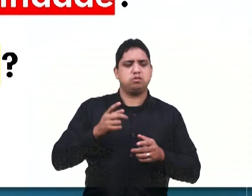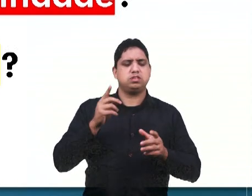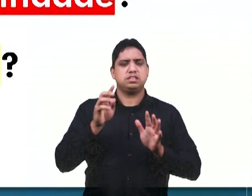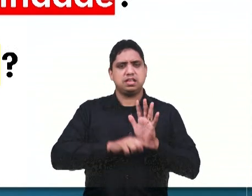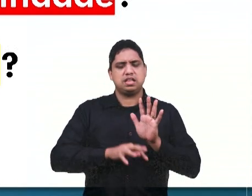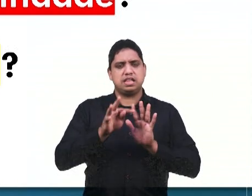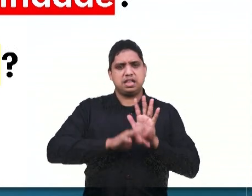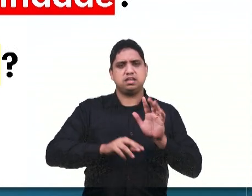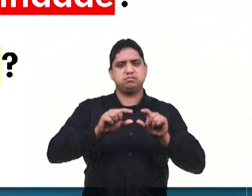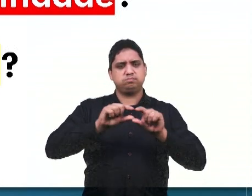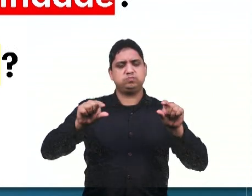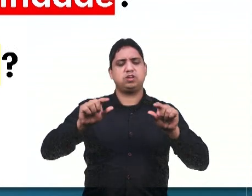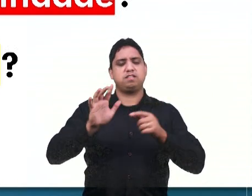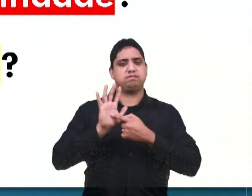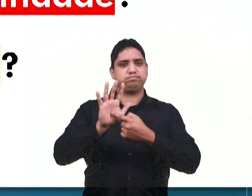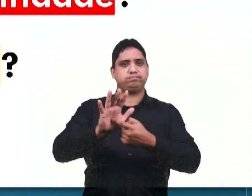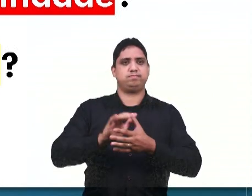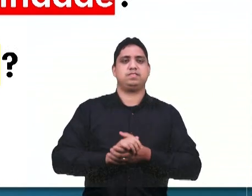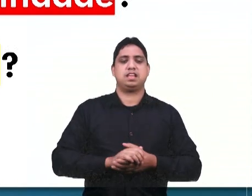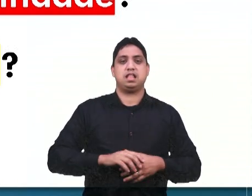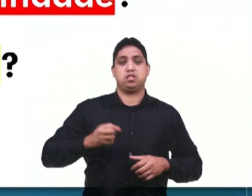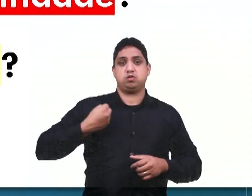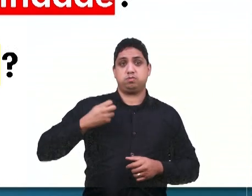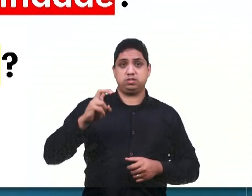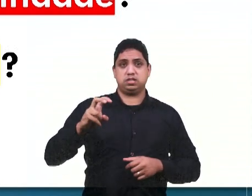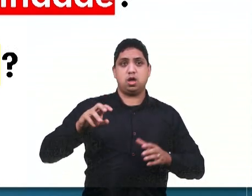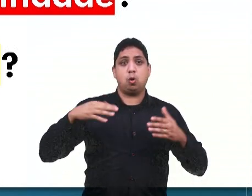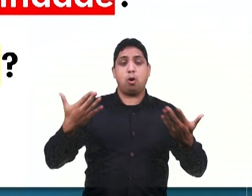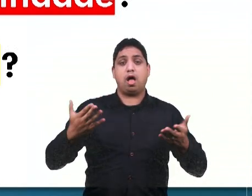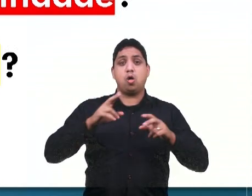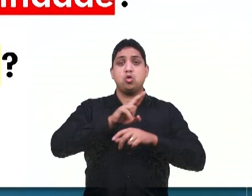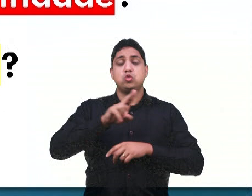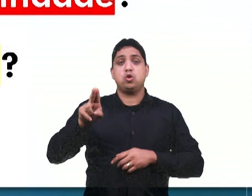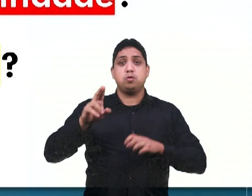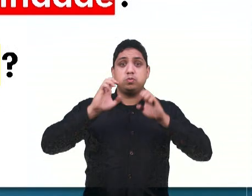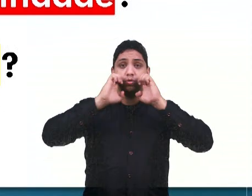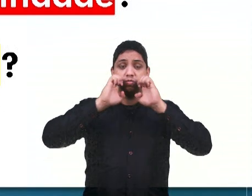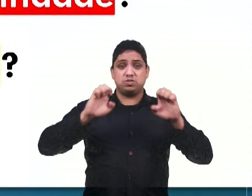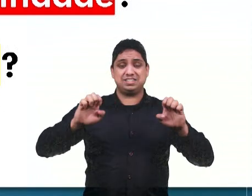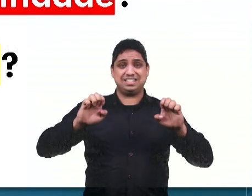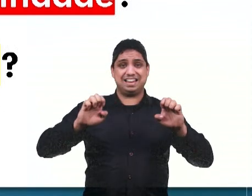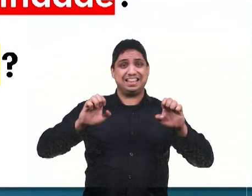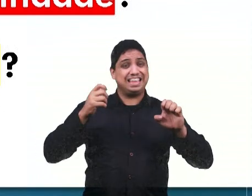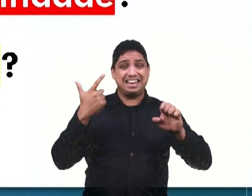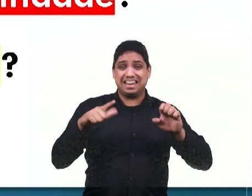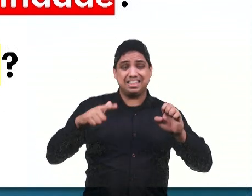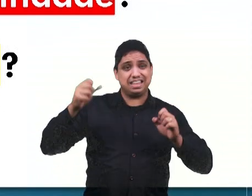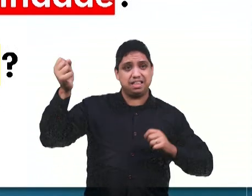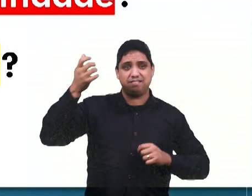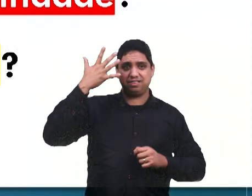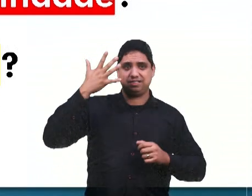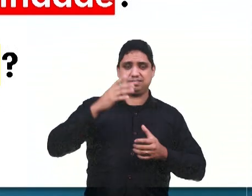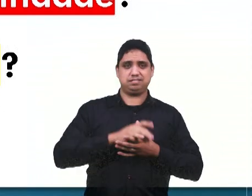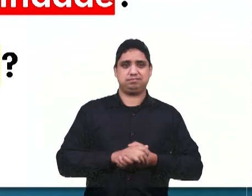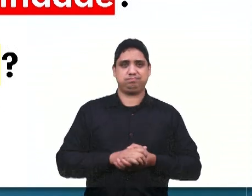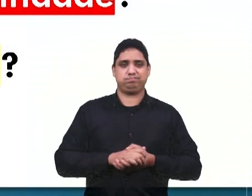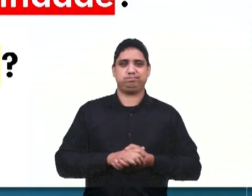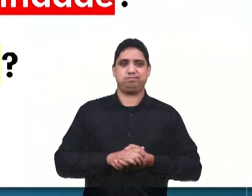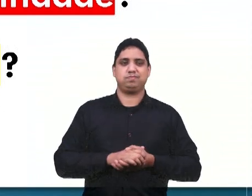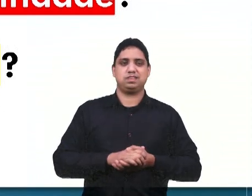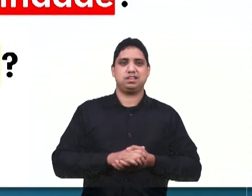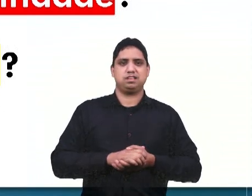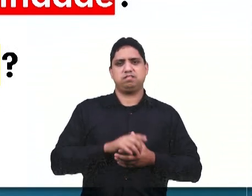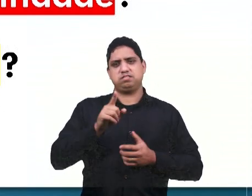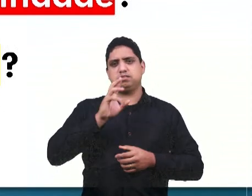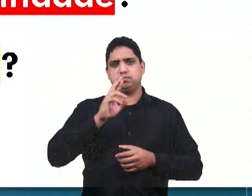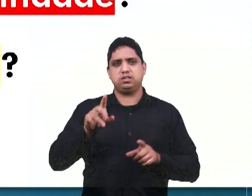allez chercher et citer ce texte. Question 5. Quel est le nom de l'évangile sans révélation.